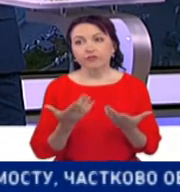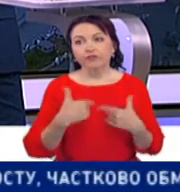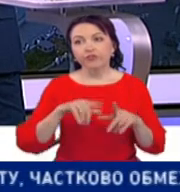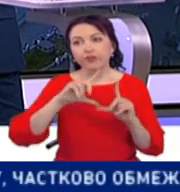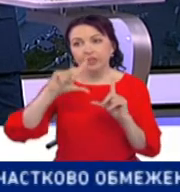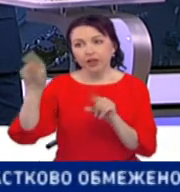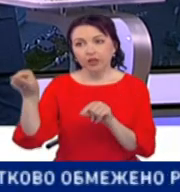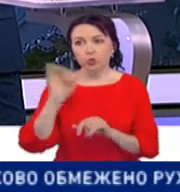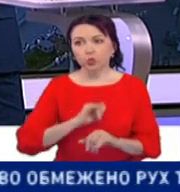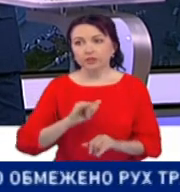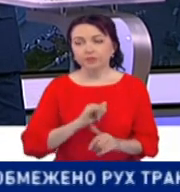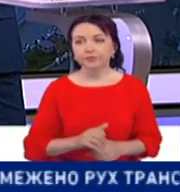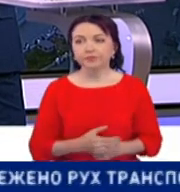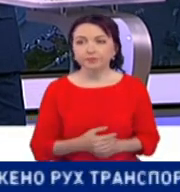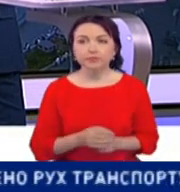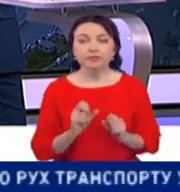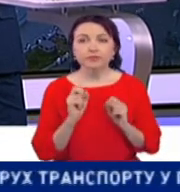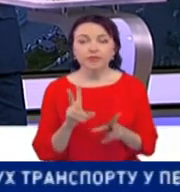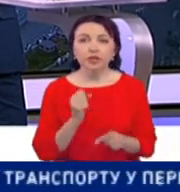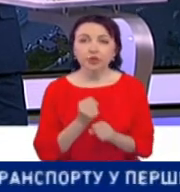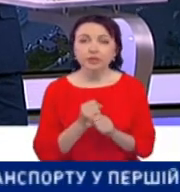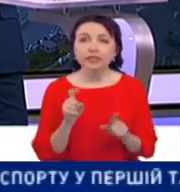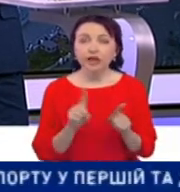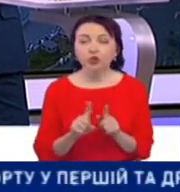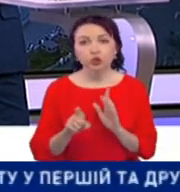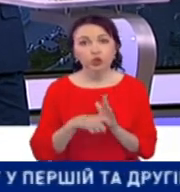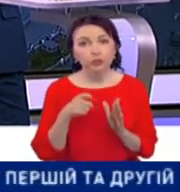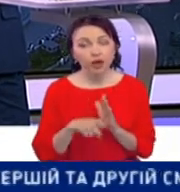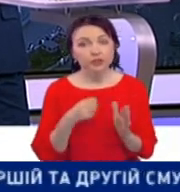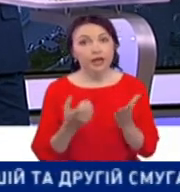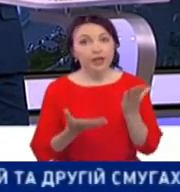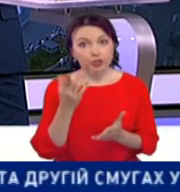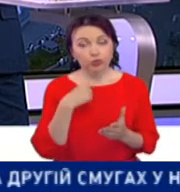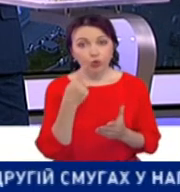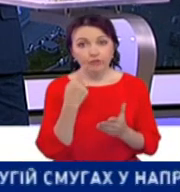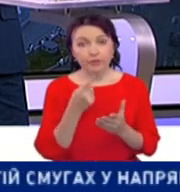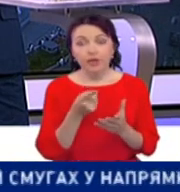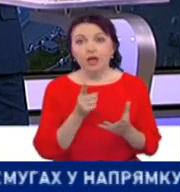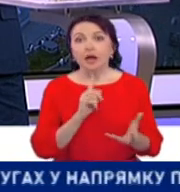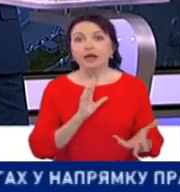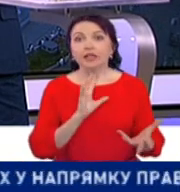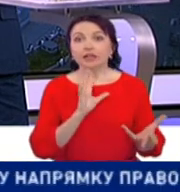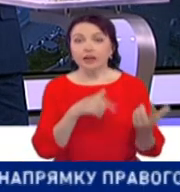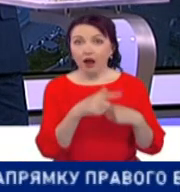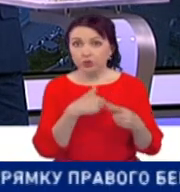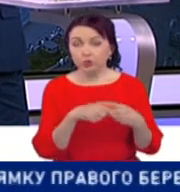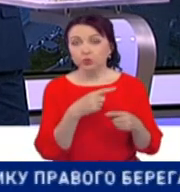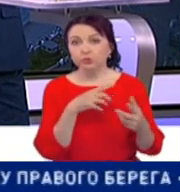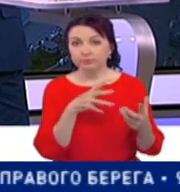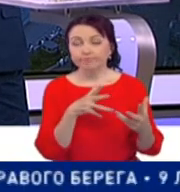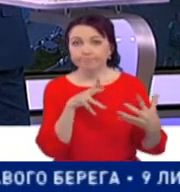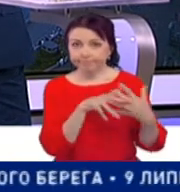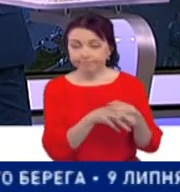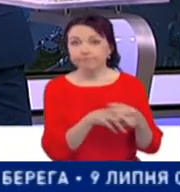виїхали? Як робити так, щоб Донбас, от якщо ми говоримо про реінтеграцію, найкращий варіант – це коли люди, які